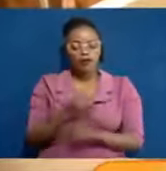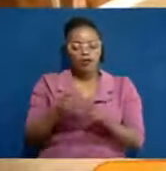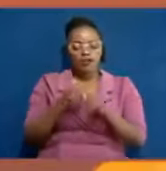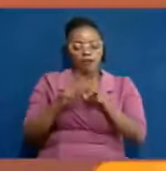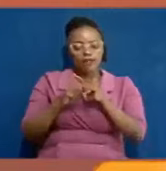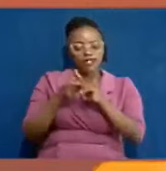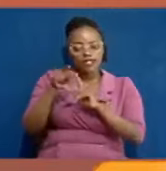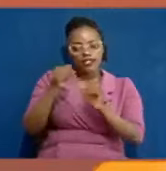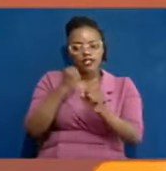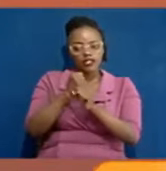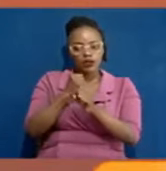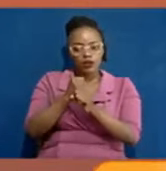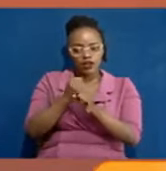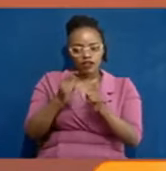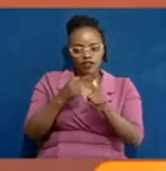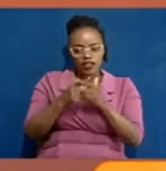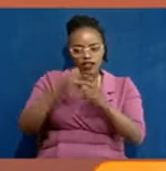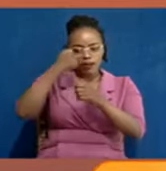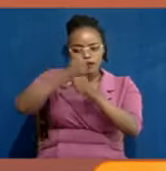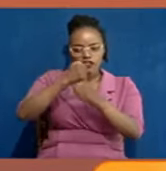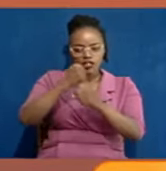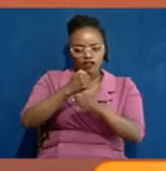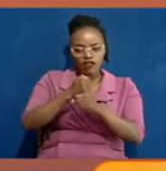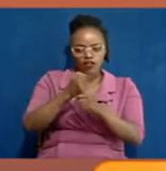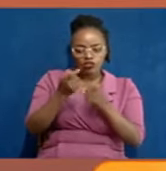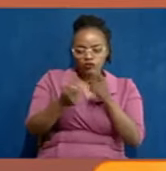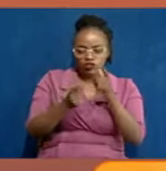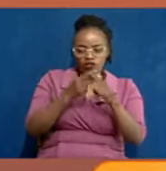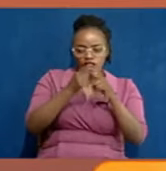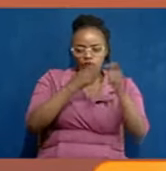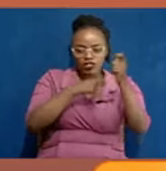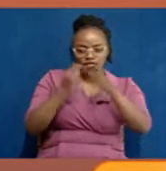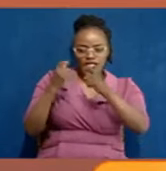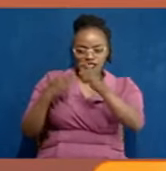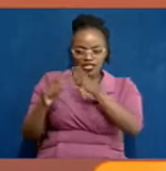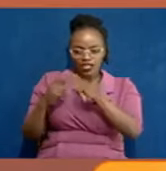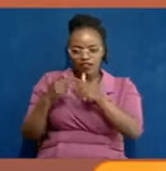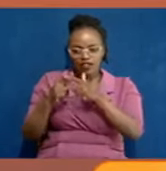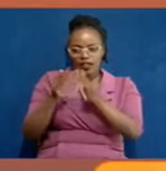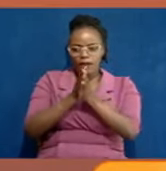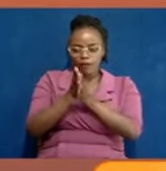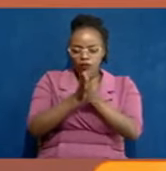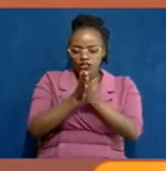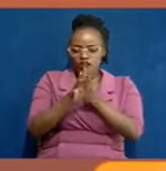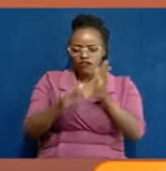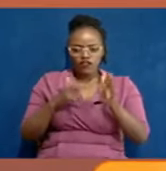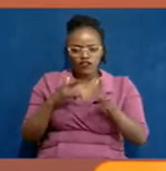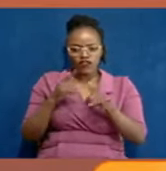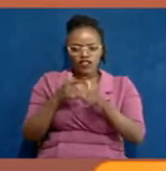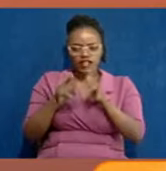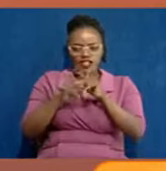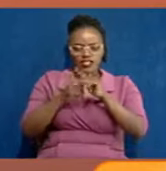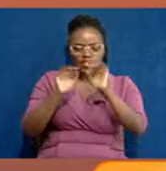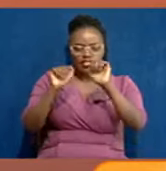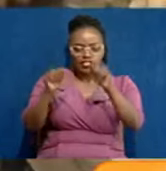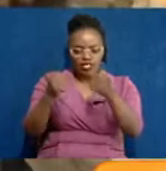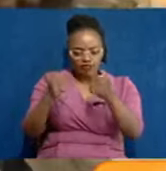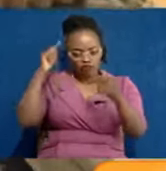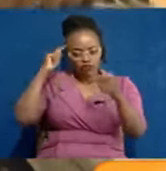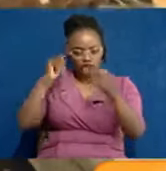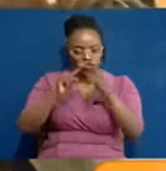nikaanza hizi. Hadi nilikuwa nafanya mambo ya potiki na nilikuwa nauza. Nikakuwa motivated, now I start saving towards